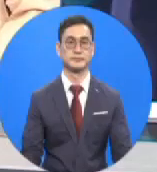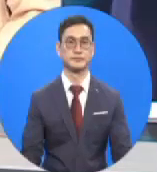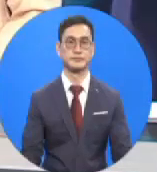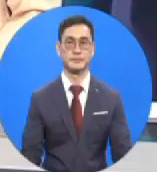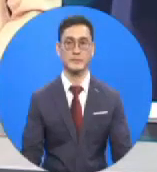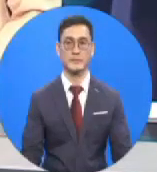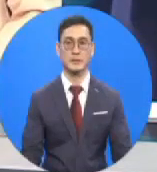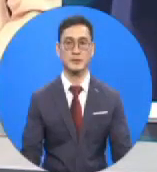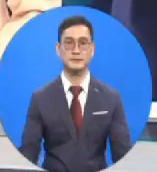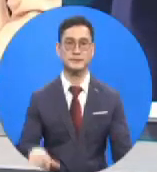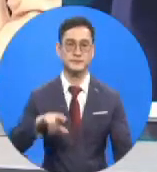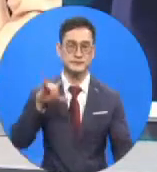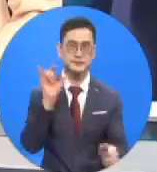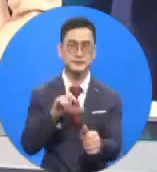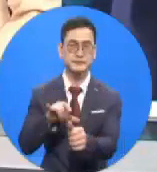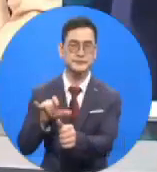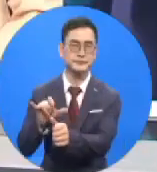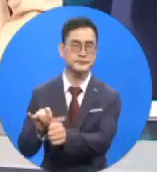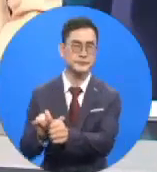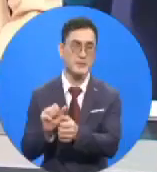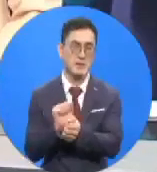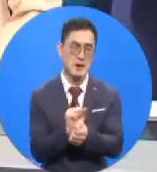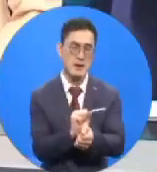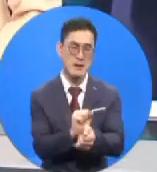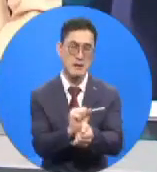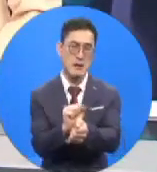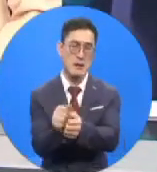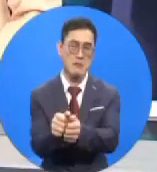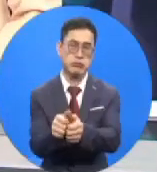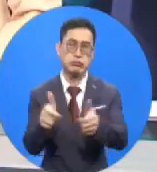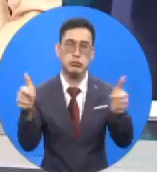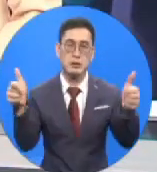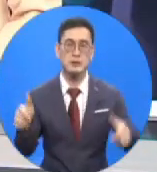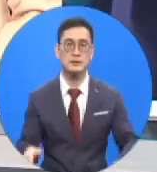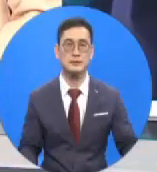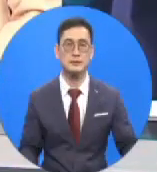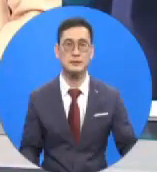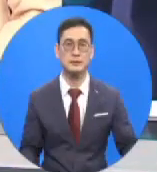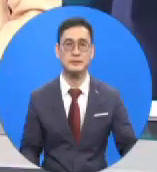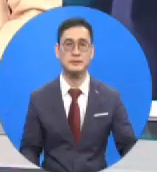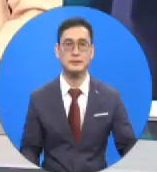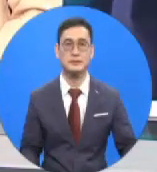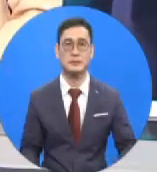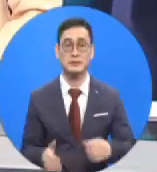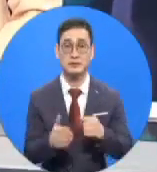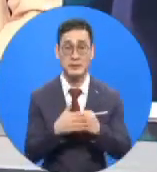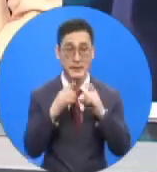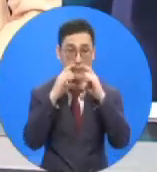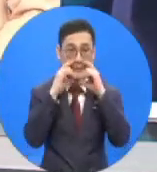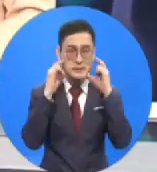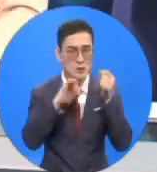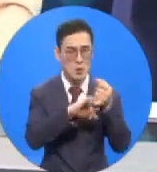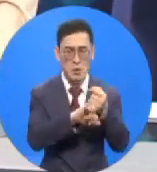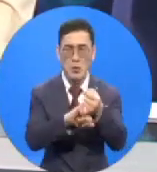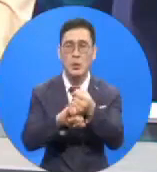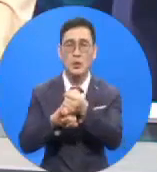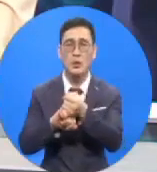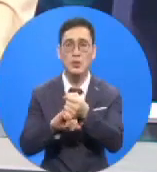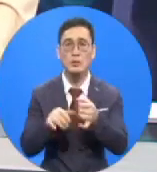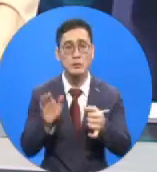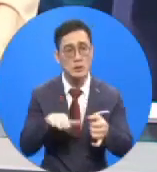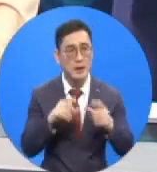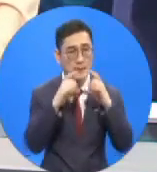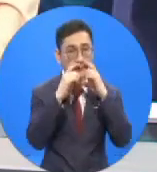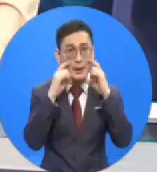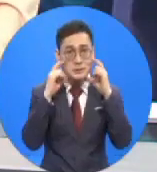콜라 일부 상황에 심상치 않죠 그러다보니 신뢰 마스크 착용이 의무화 됐는데 곳곳에서 마스크 차별 둘러서 갈등이